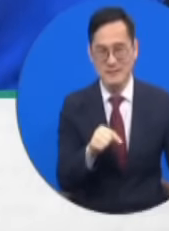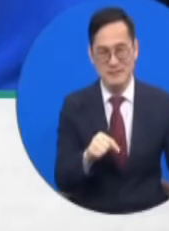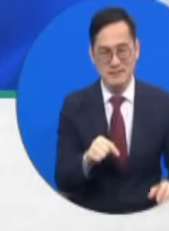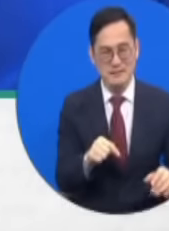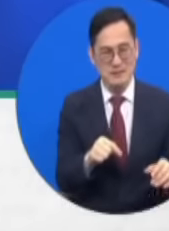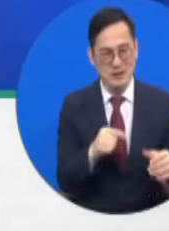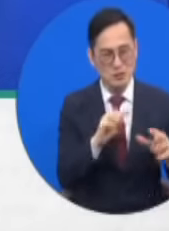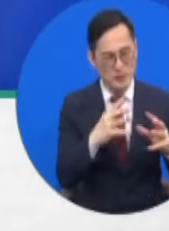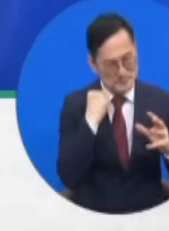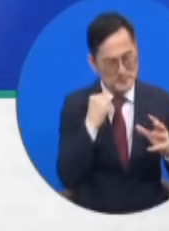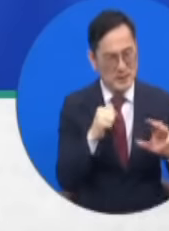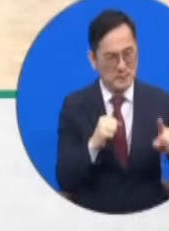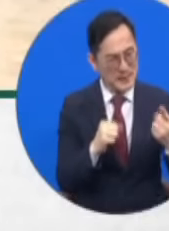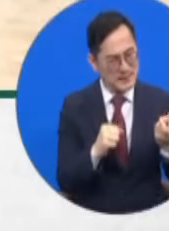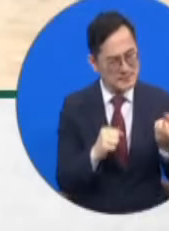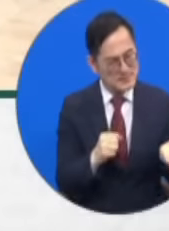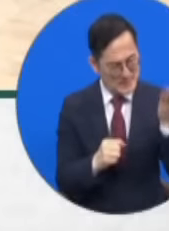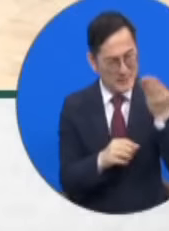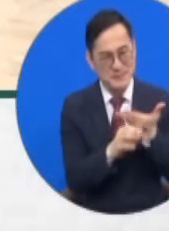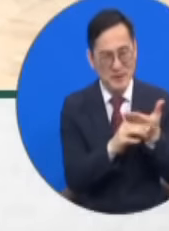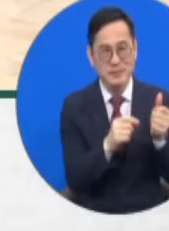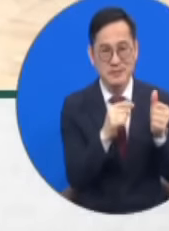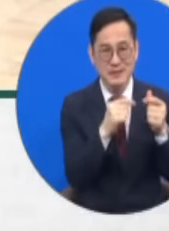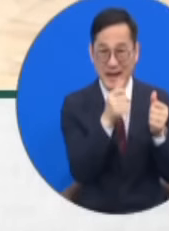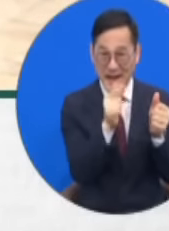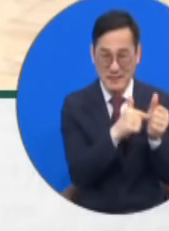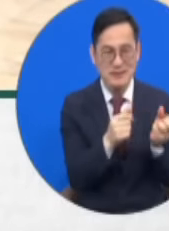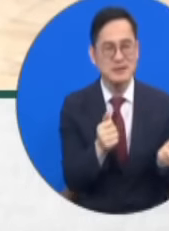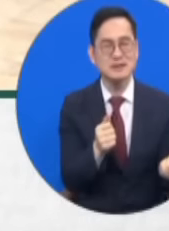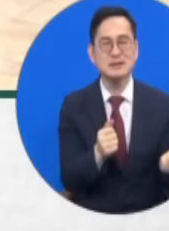이상을 가게 되면 한동훈 위원장 개인은 나는 승리라고 보거든요.